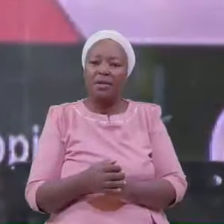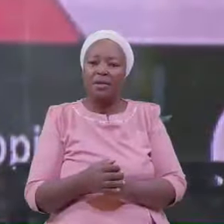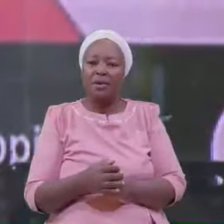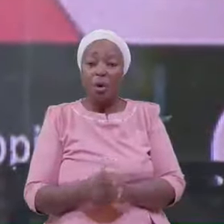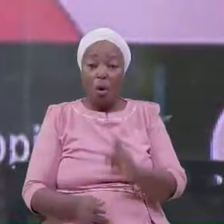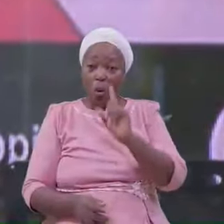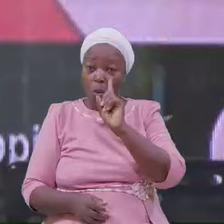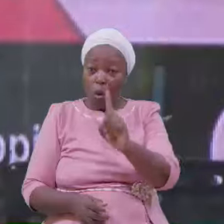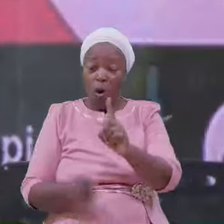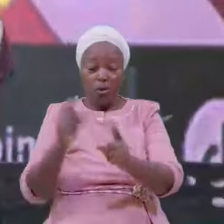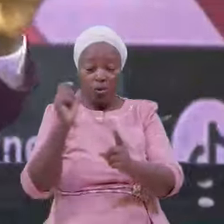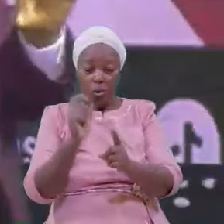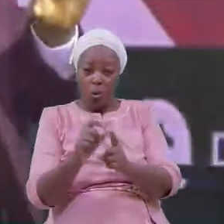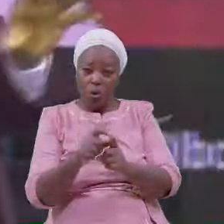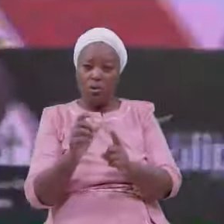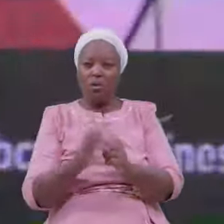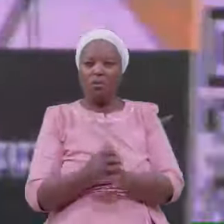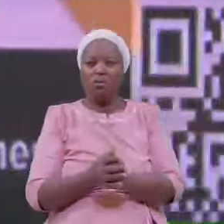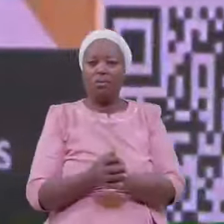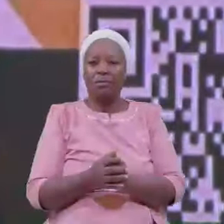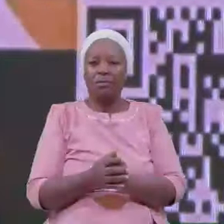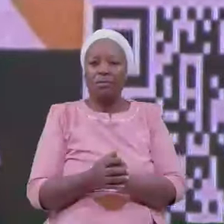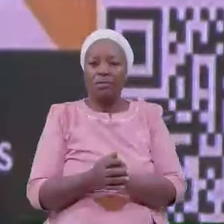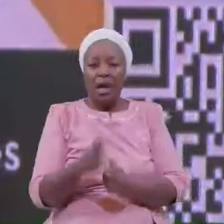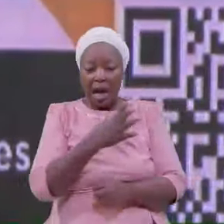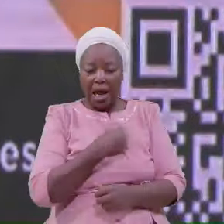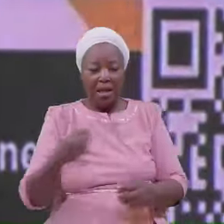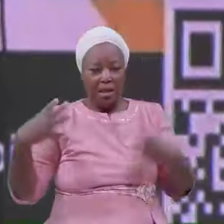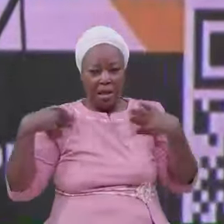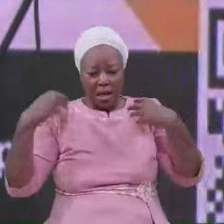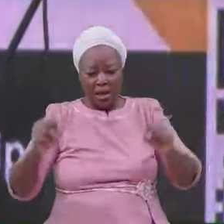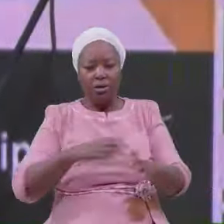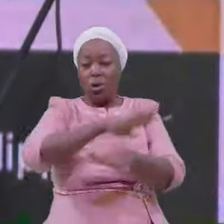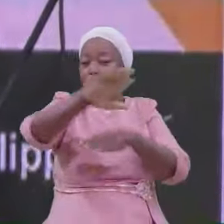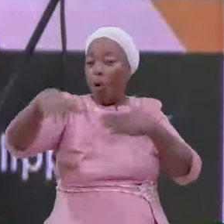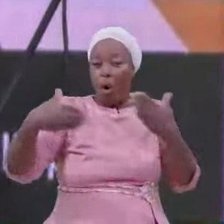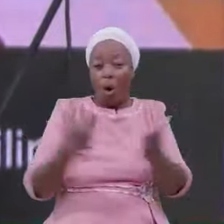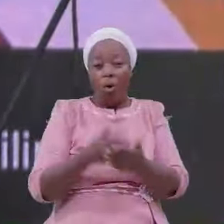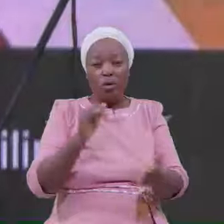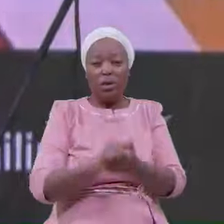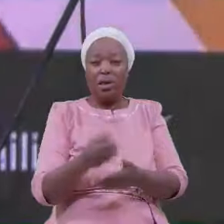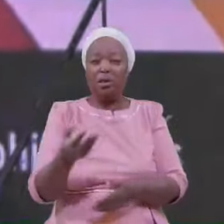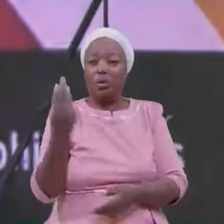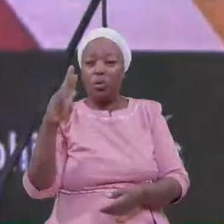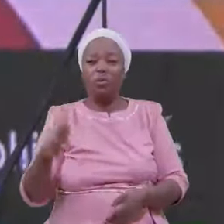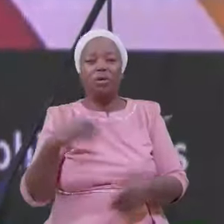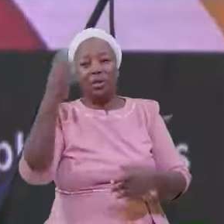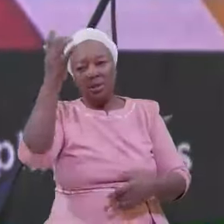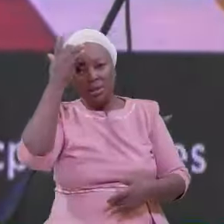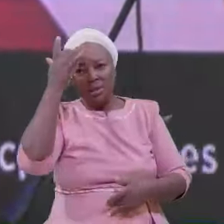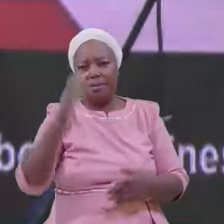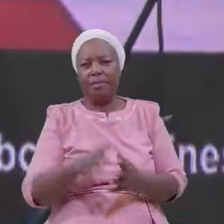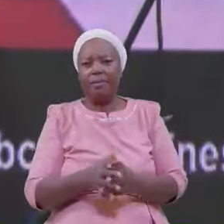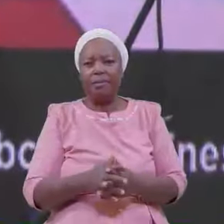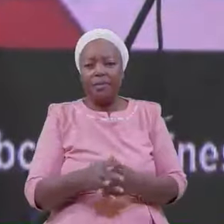lahat. Word. Isang salita. And he healed all that was sick. At pinagaling ang lahat ng karamdaman.